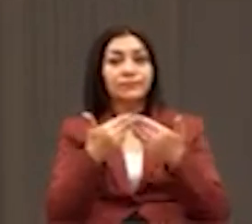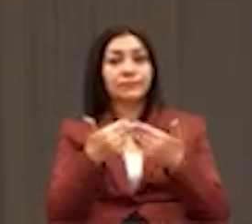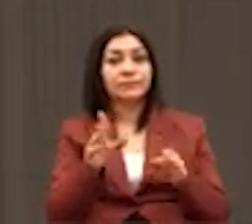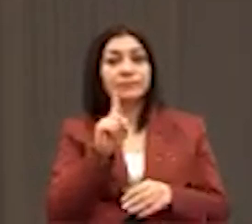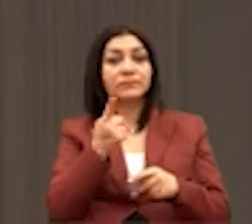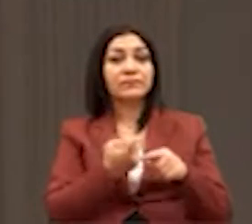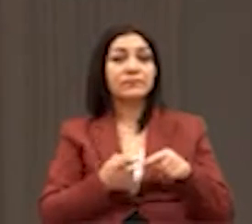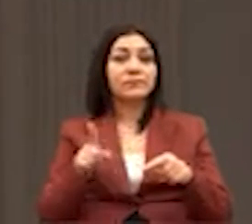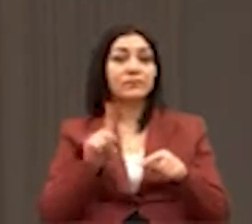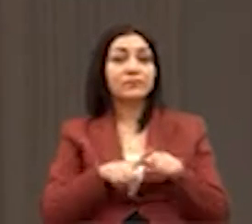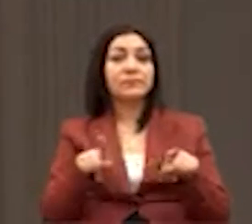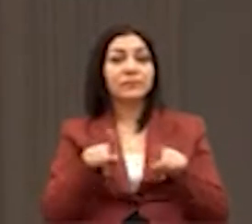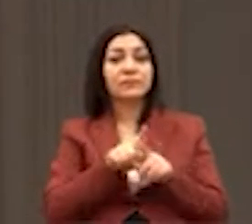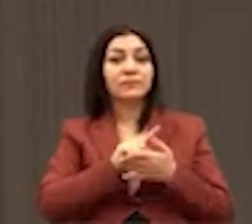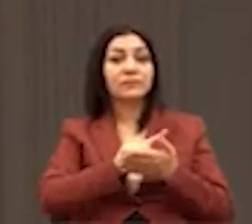քանի որ չկա այդ